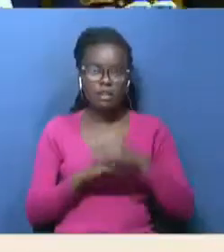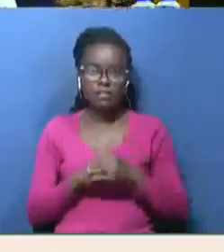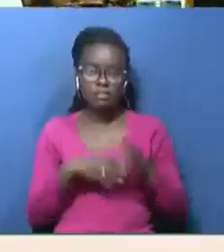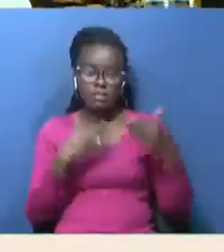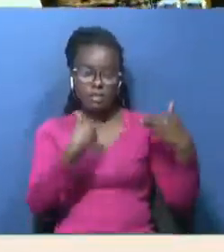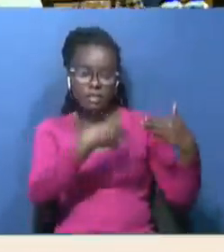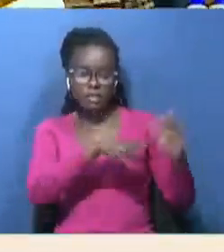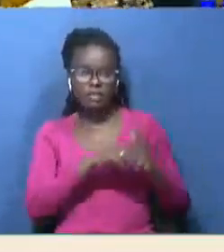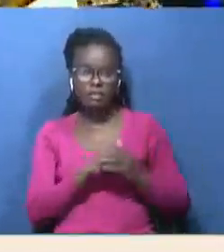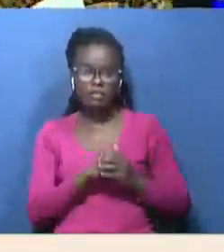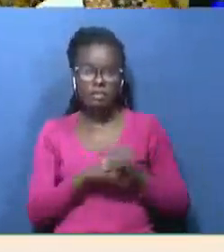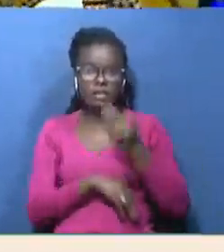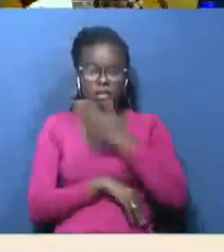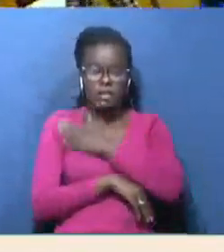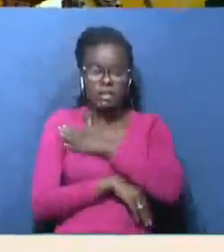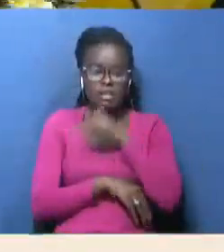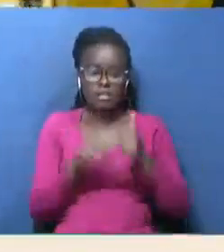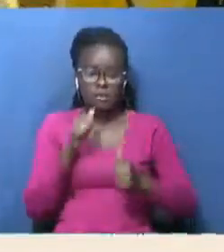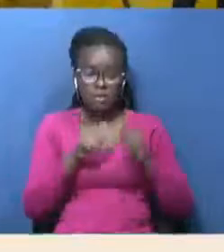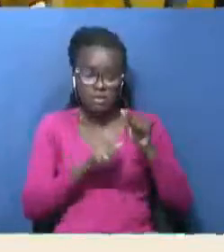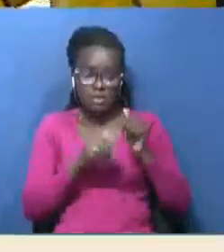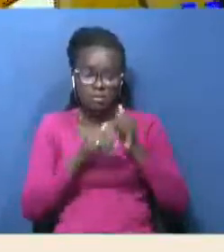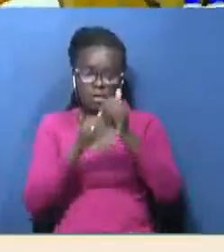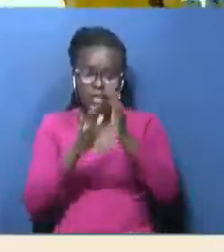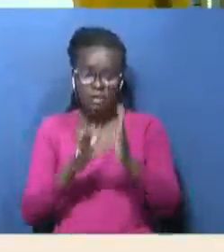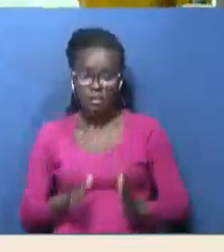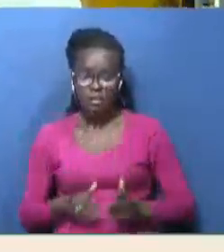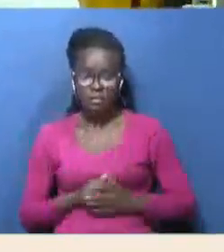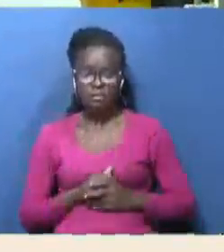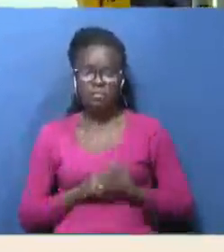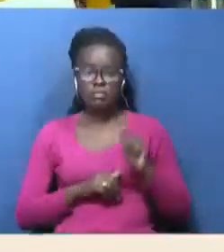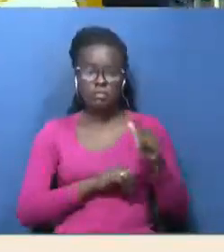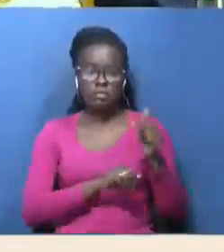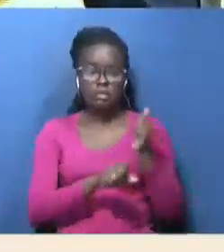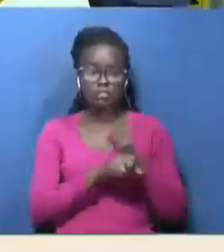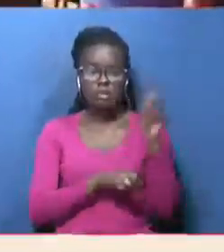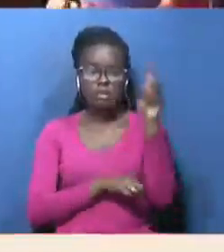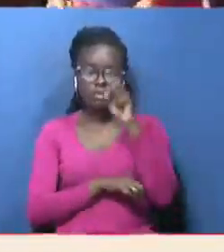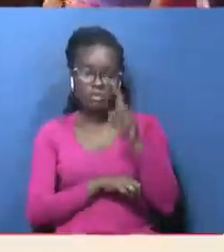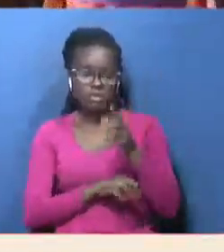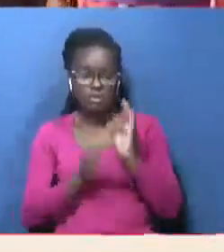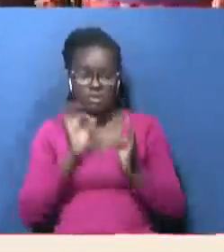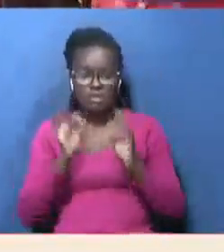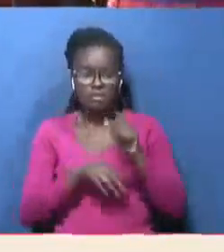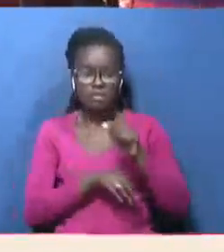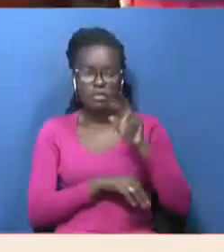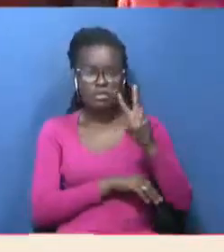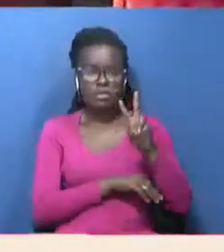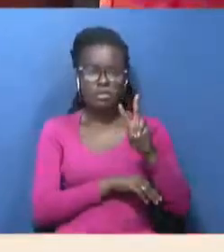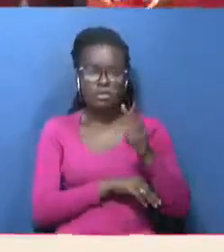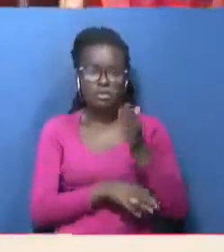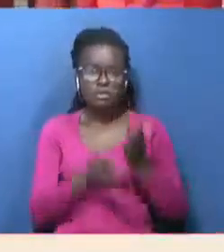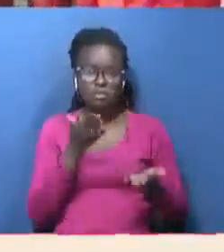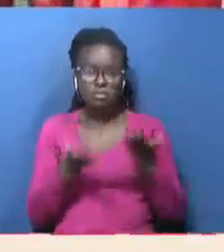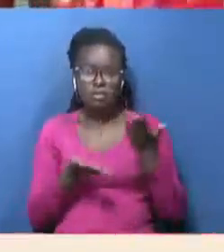gũtiganĩria ngwatanĩro ya NASA na ĩrĩa arĩ mũtongoria wayo, ũndũ ũyũ ũgĩcũngĩrĩria ciũria ciĩgiĩ kana ĩrĩa ya maya gũkorwo na